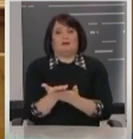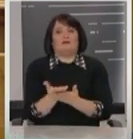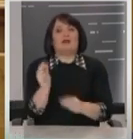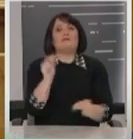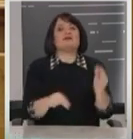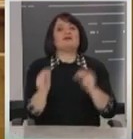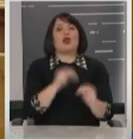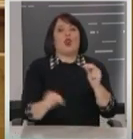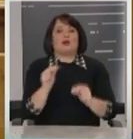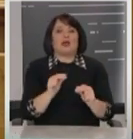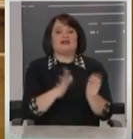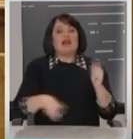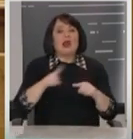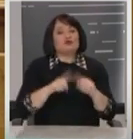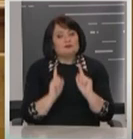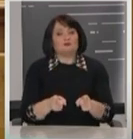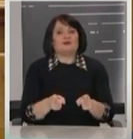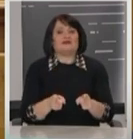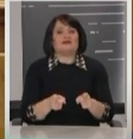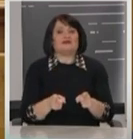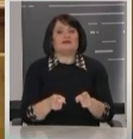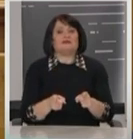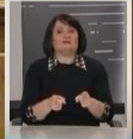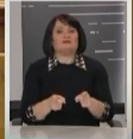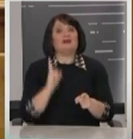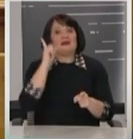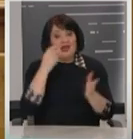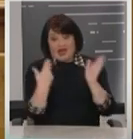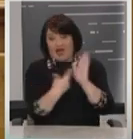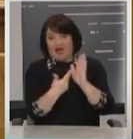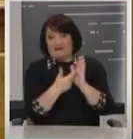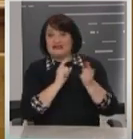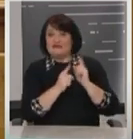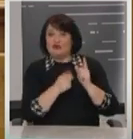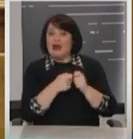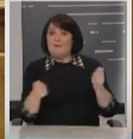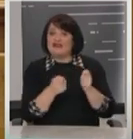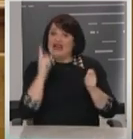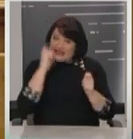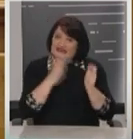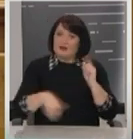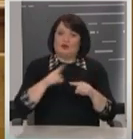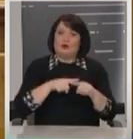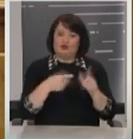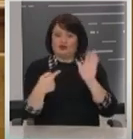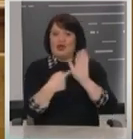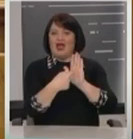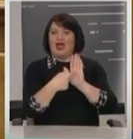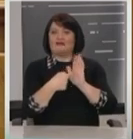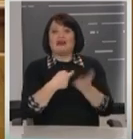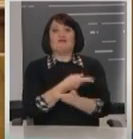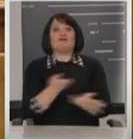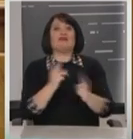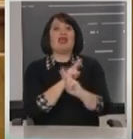ψήφο του ελληνικού λαού. Με τη συμφωνία γνωστή και τα μέτρα γνωστά και όλα πάνω στο